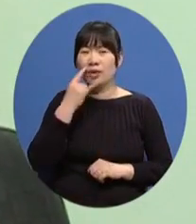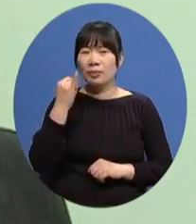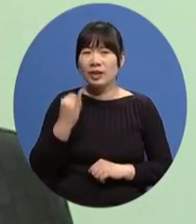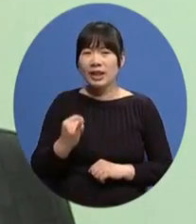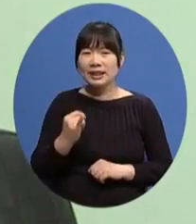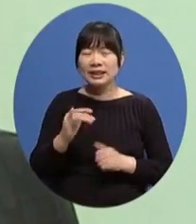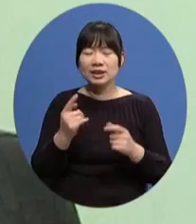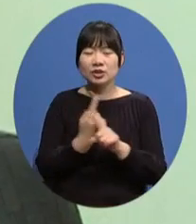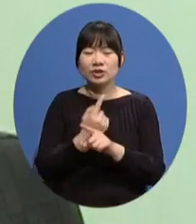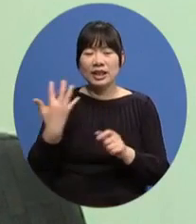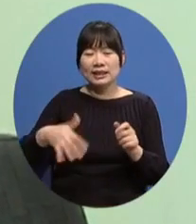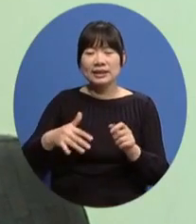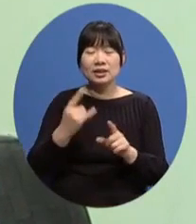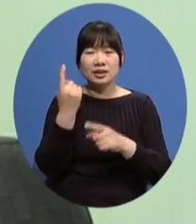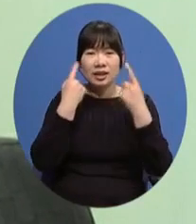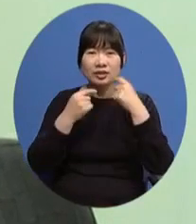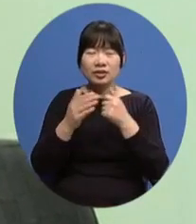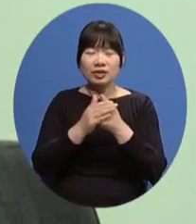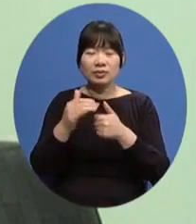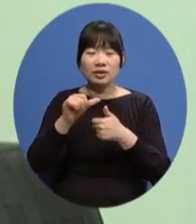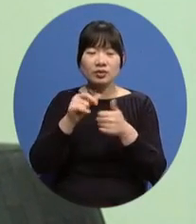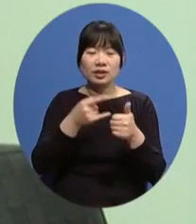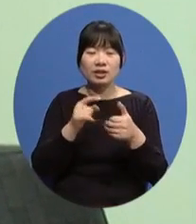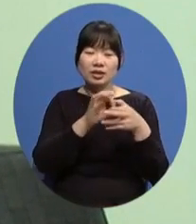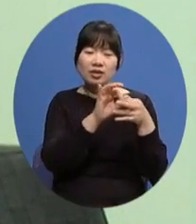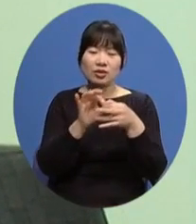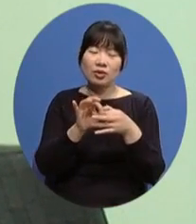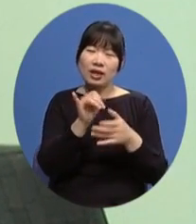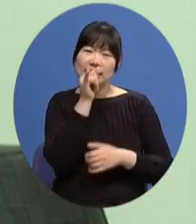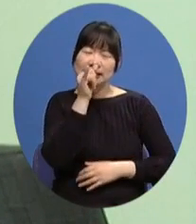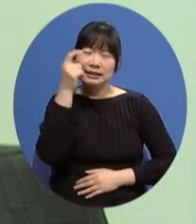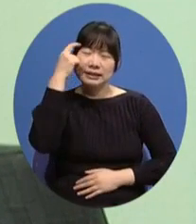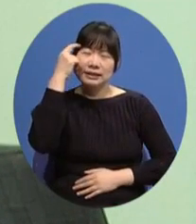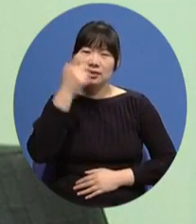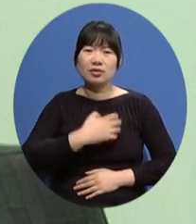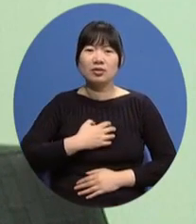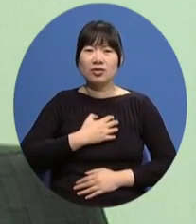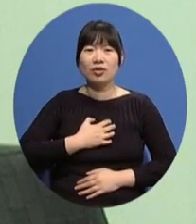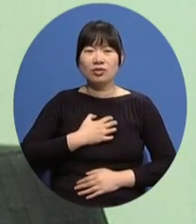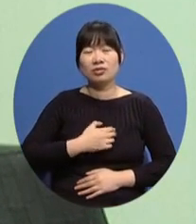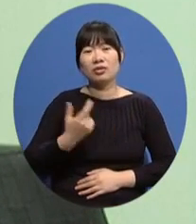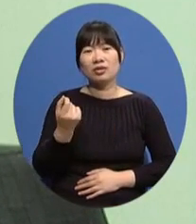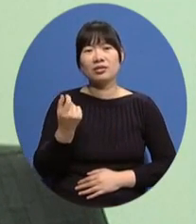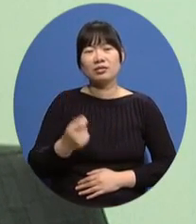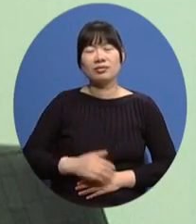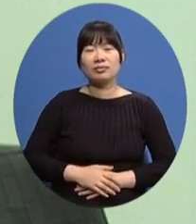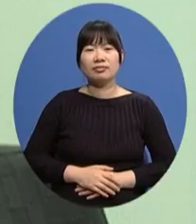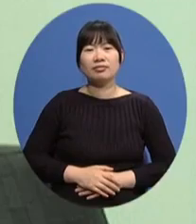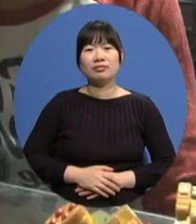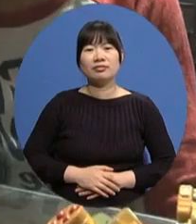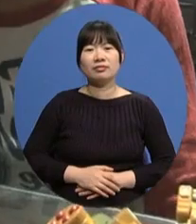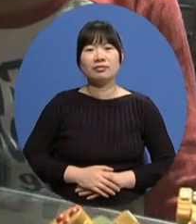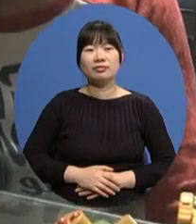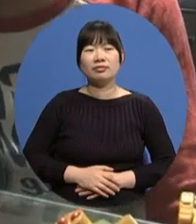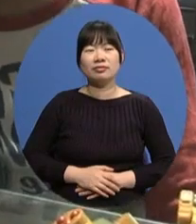엄마의 치유되지 않은 상처가 건우에게 영향을 미치는 건지 걱정이 앞선다는데요.